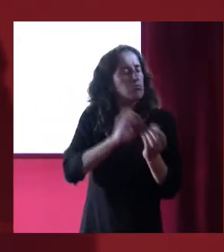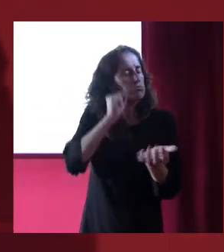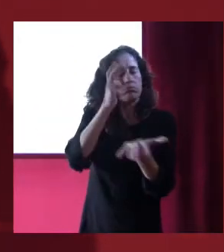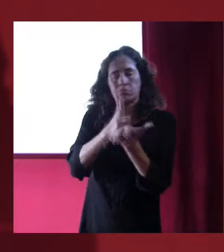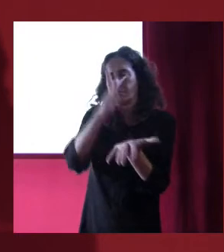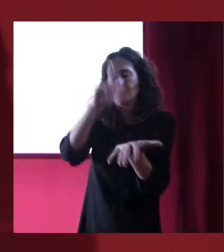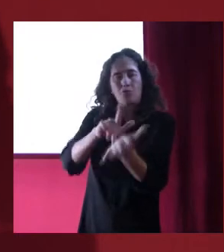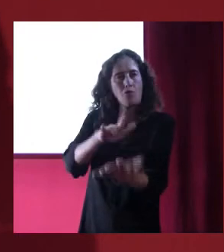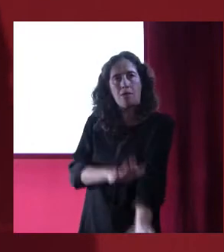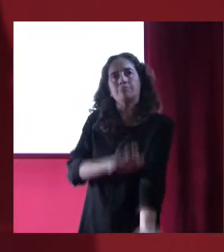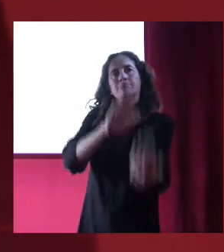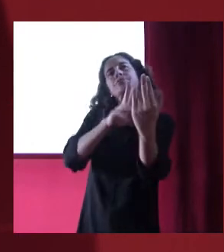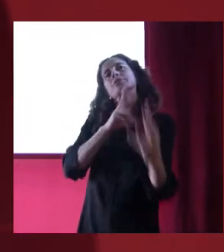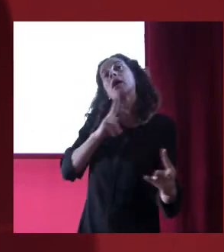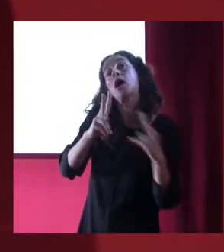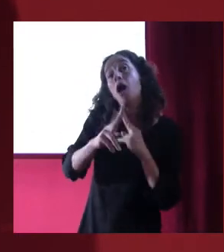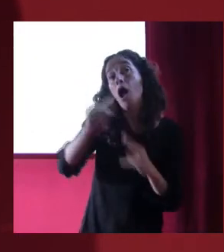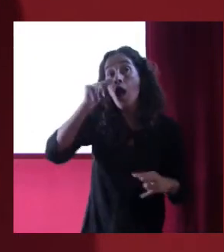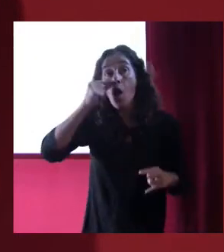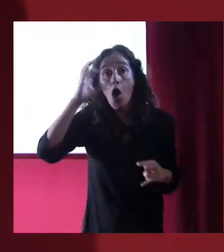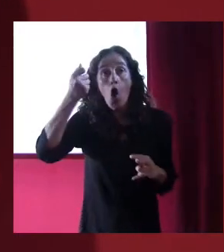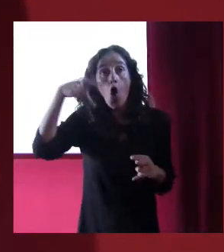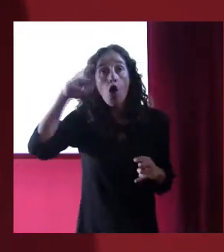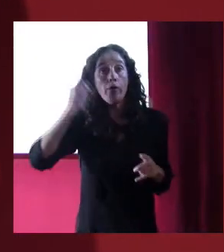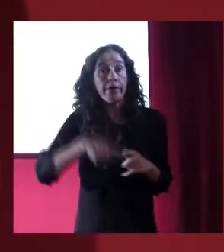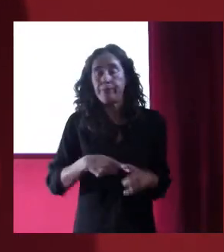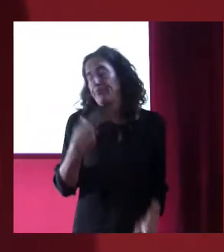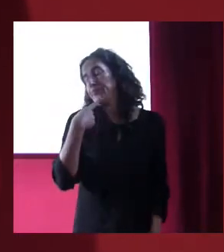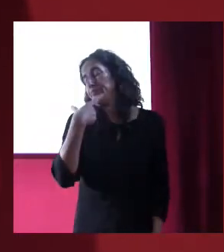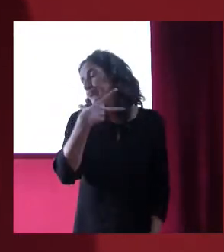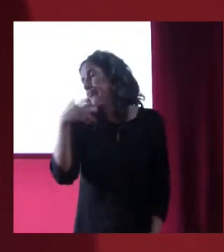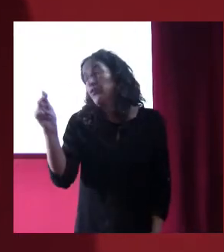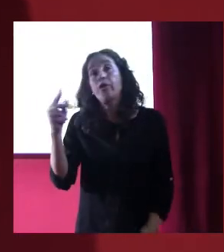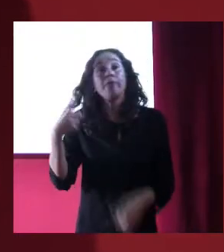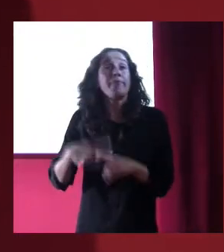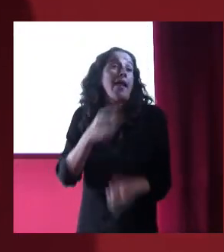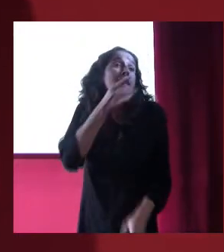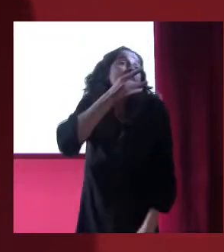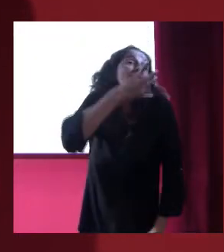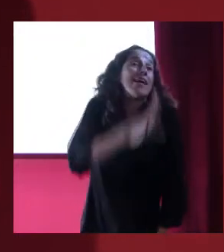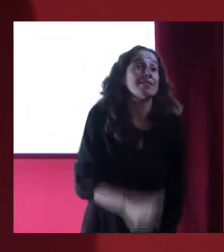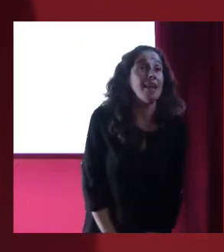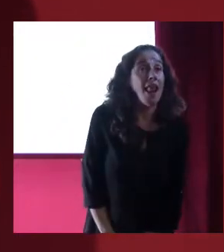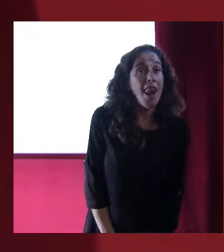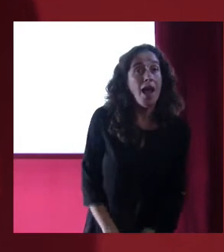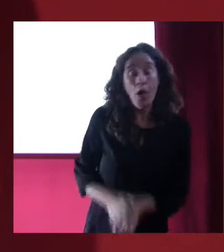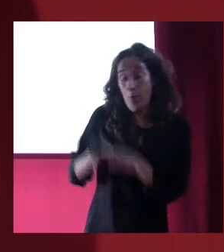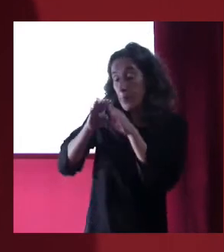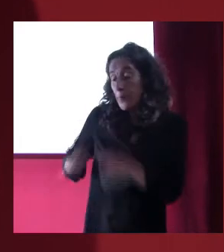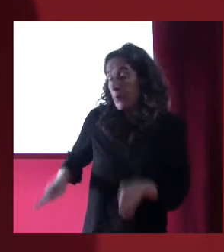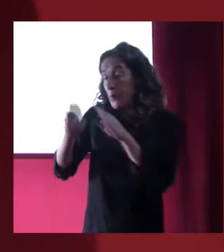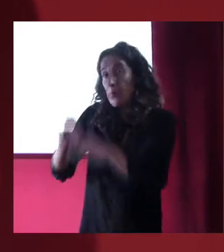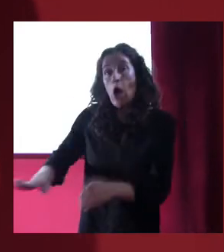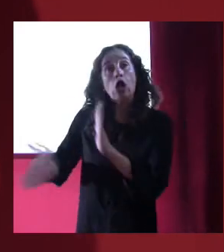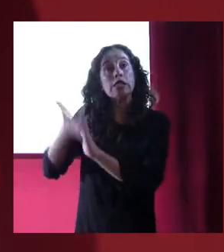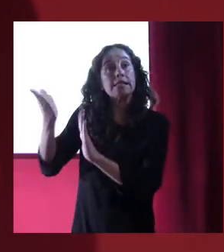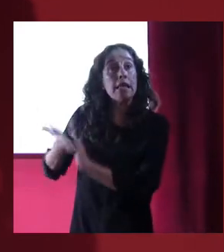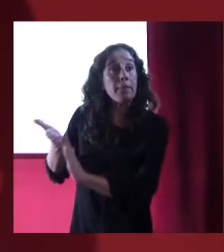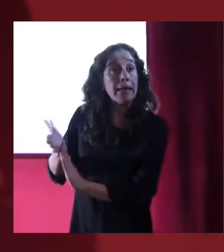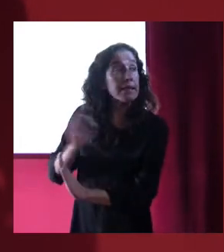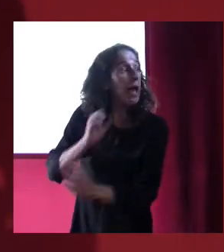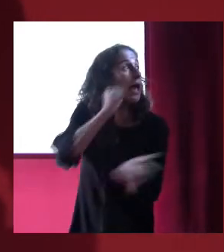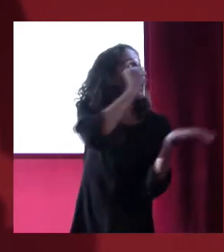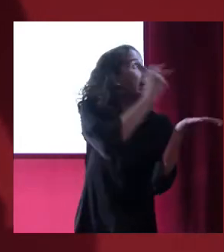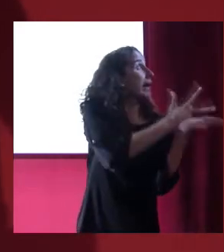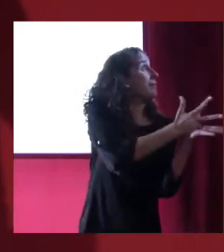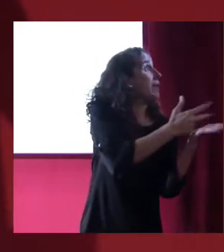afrontar. Colau i Collboni han renunciat a fer-ho. Perquè és més fàcil omplir Barcelona de blocs de formigó que afrontar un repte